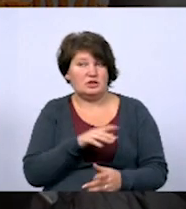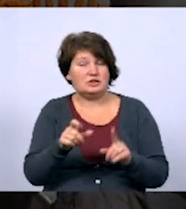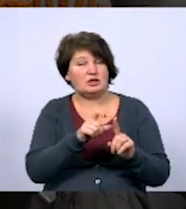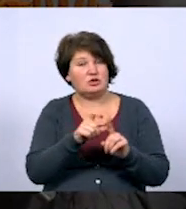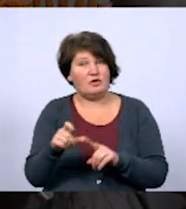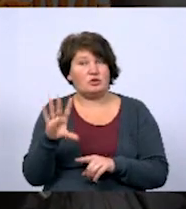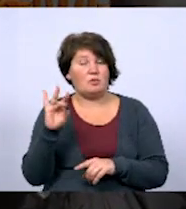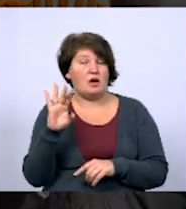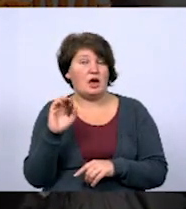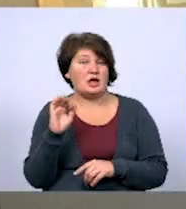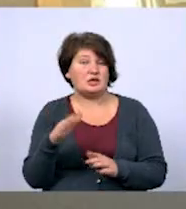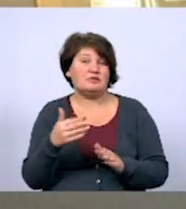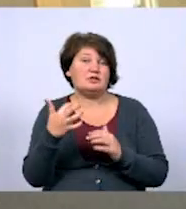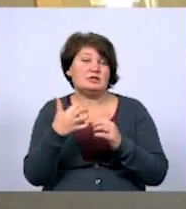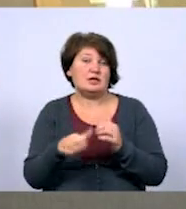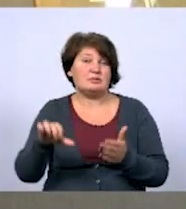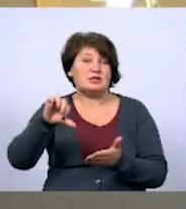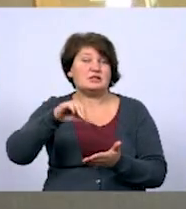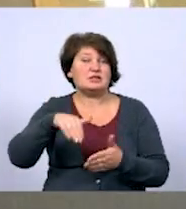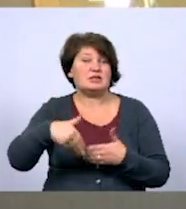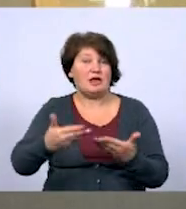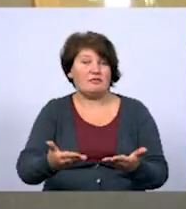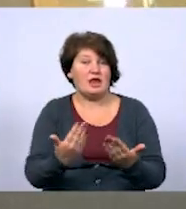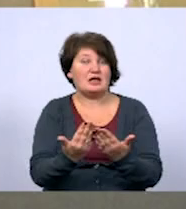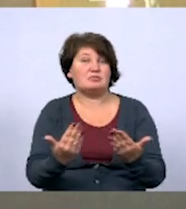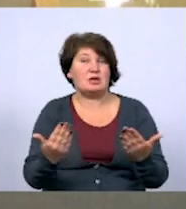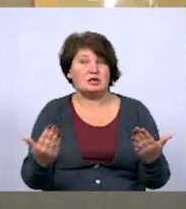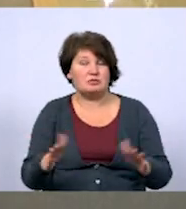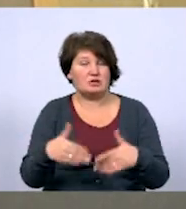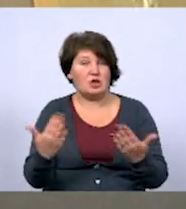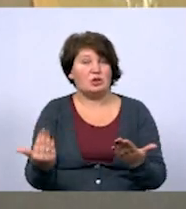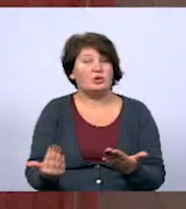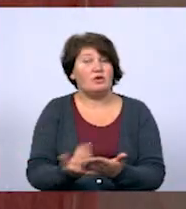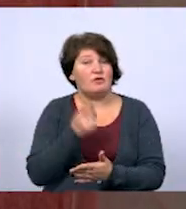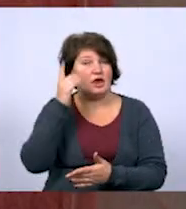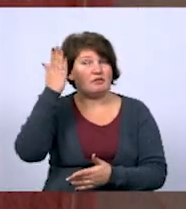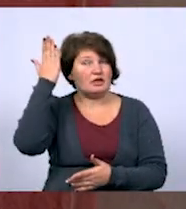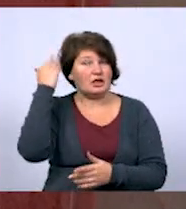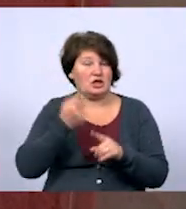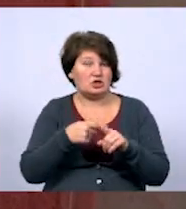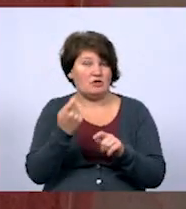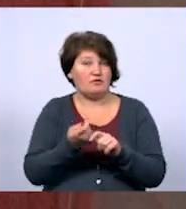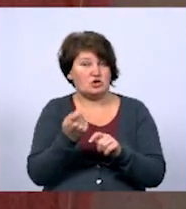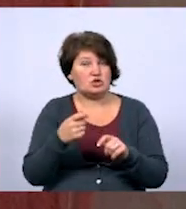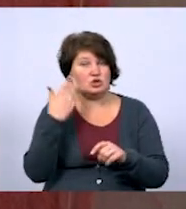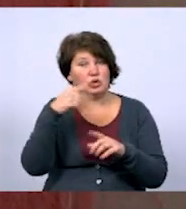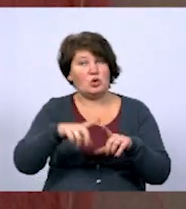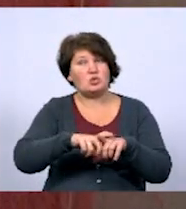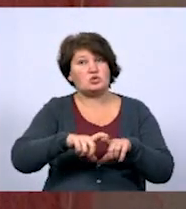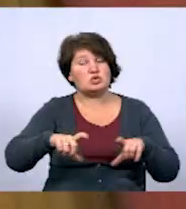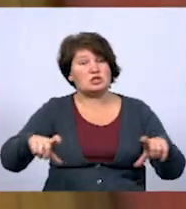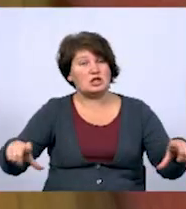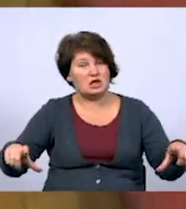Оксани Романів, серед представлених експонатів цьогоріч презентували нові автентичні. Це вишиті рушники із